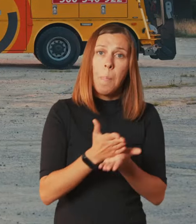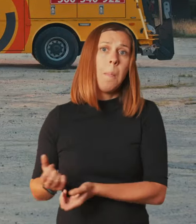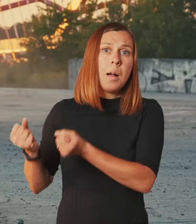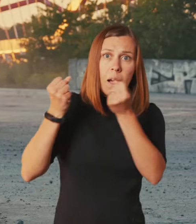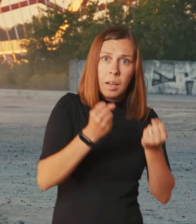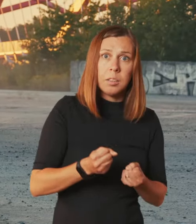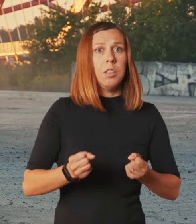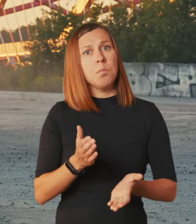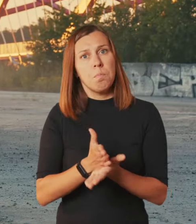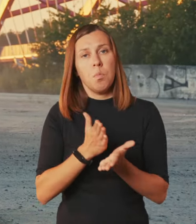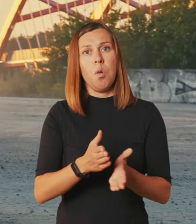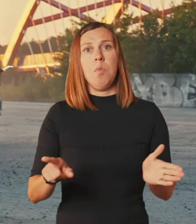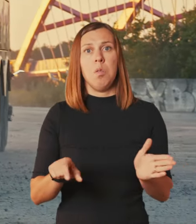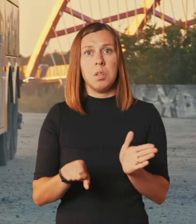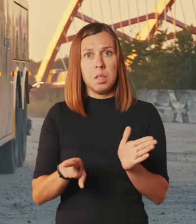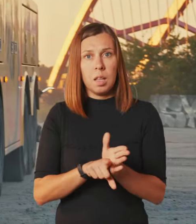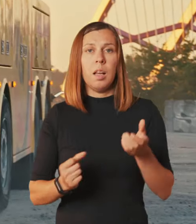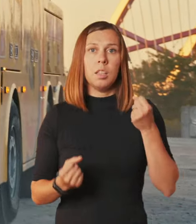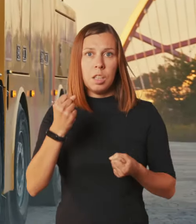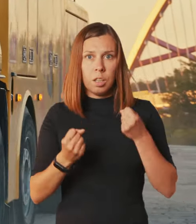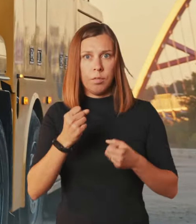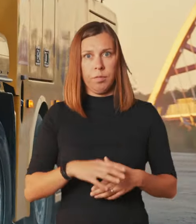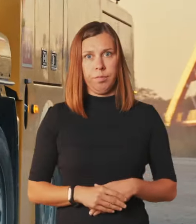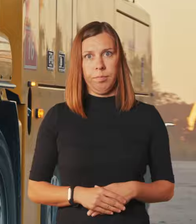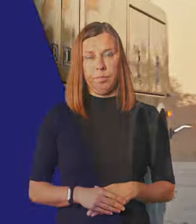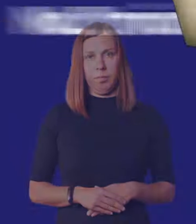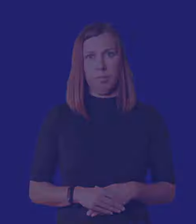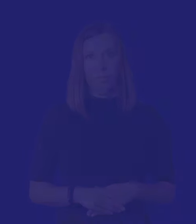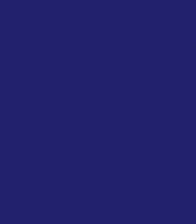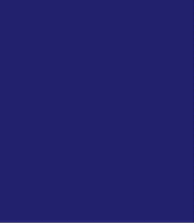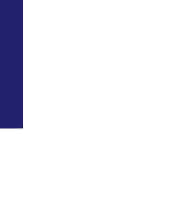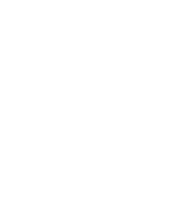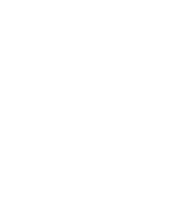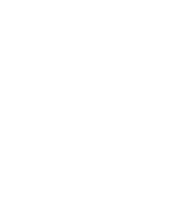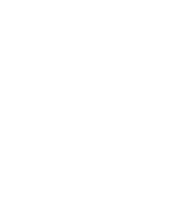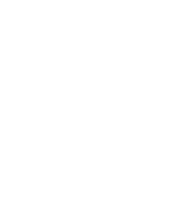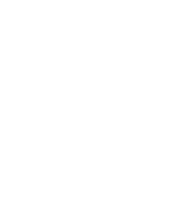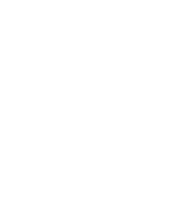kluczowy, by świadczyć usługi na najwyższym poziomie i nieść pomoc kierowcom w najtrudniejszych zdarzeniach drogowych.